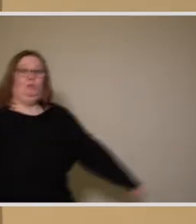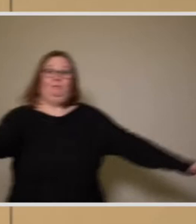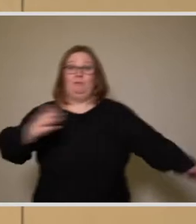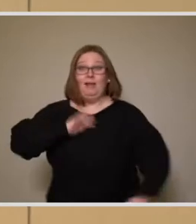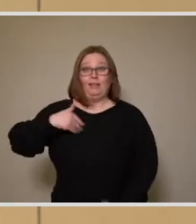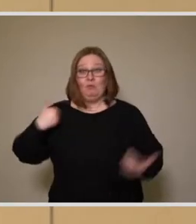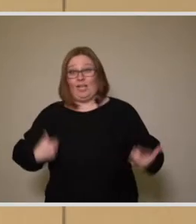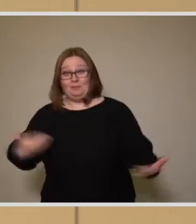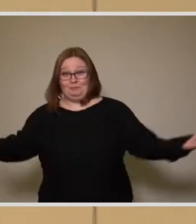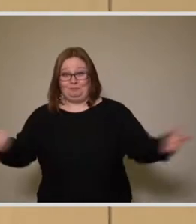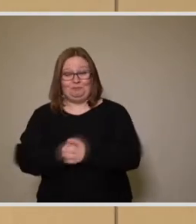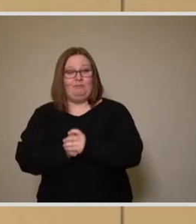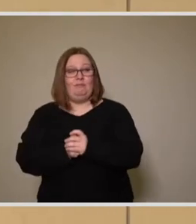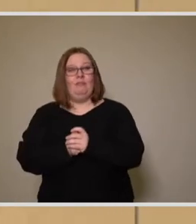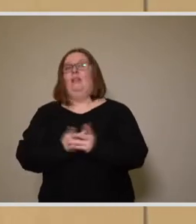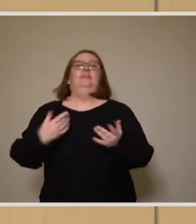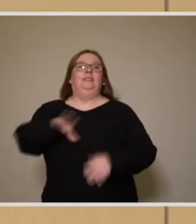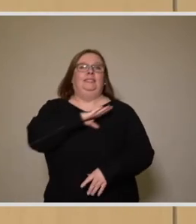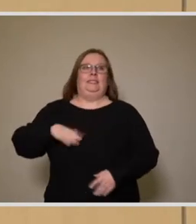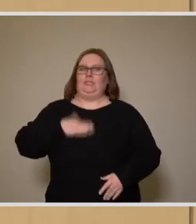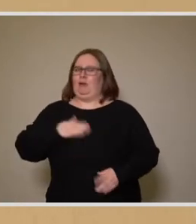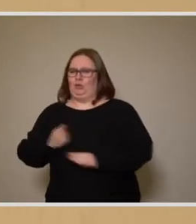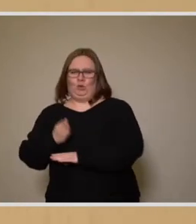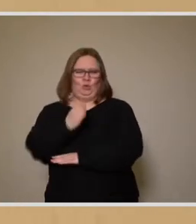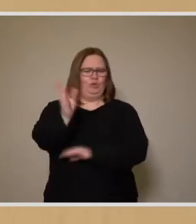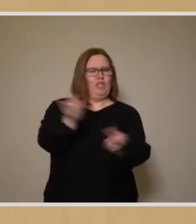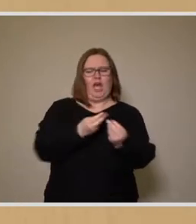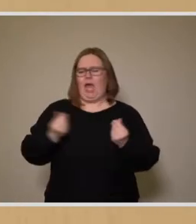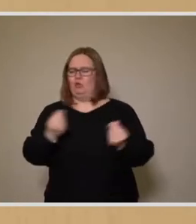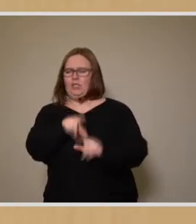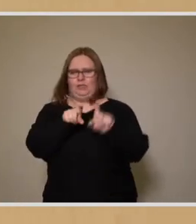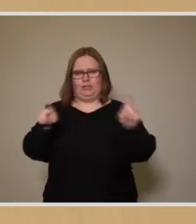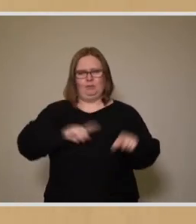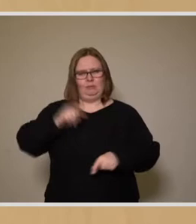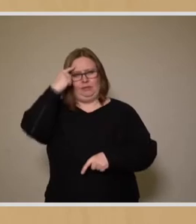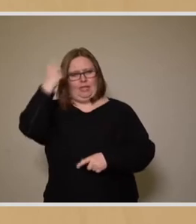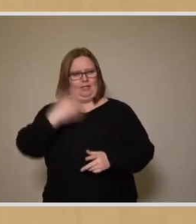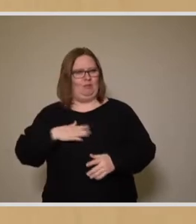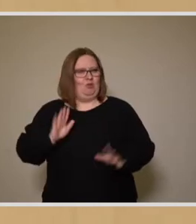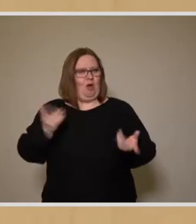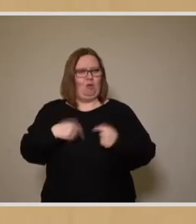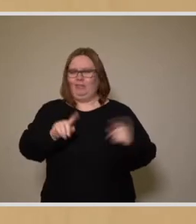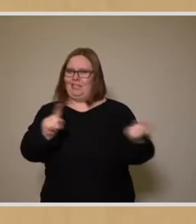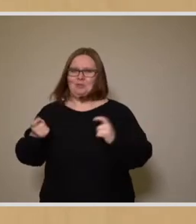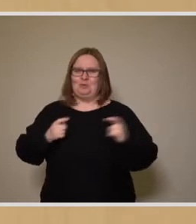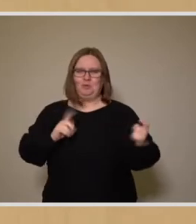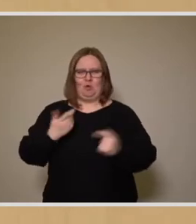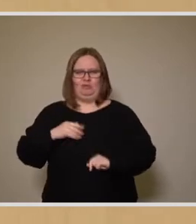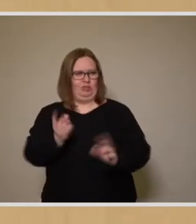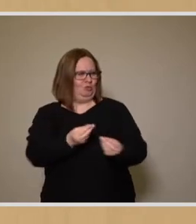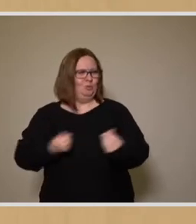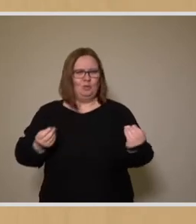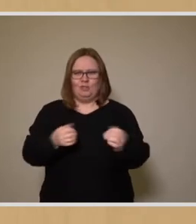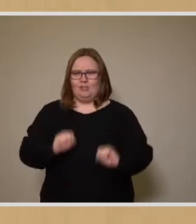Herren. Die Zukunft des Sachsenbades ist ein durchaus emotionales Thema. Ich denke, das konnten wir in der eben geführten Debatte deutlich